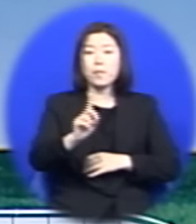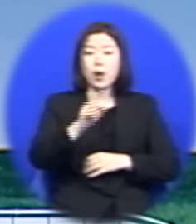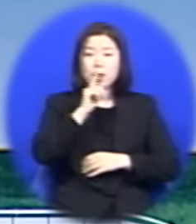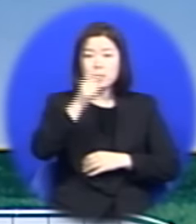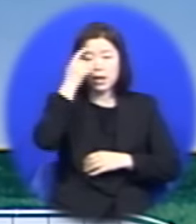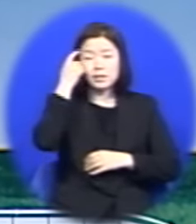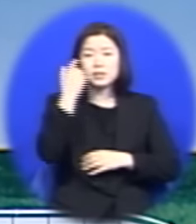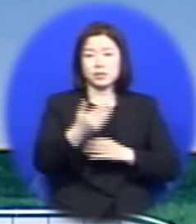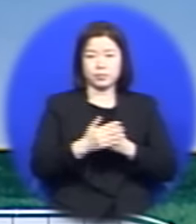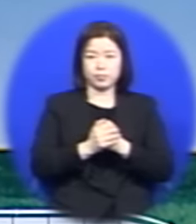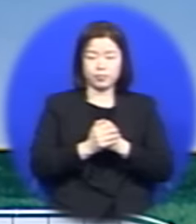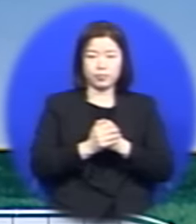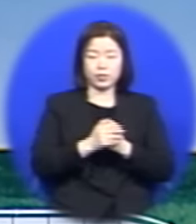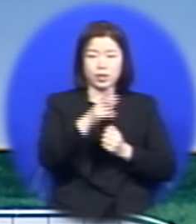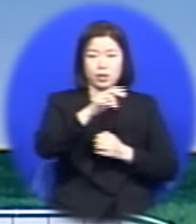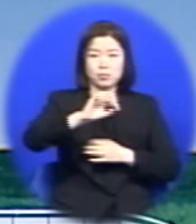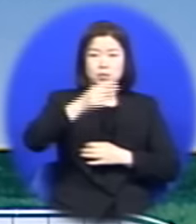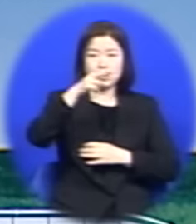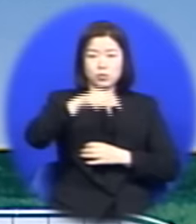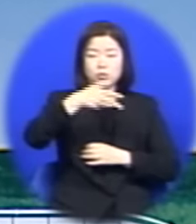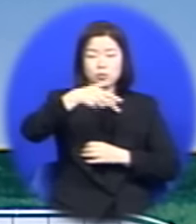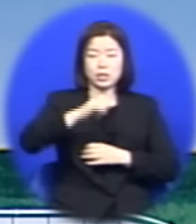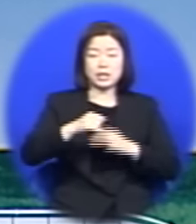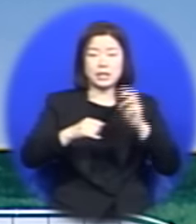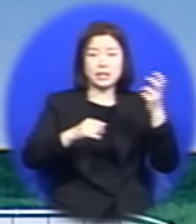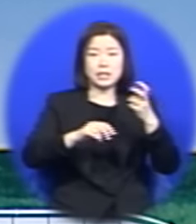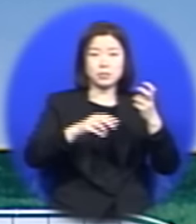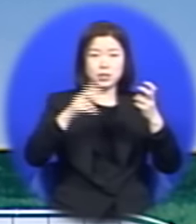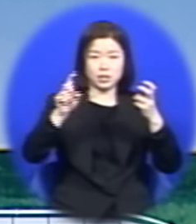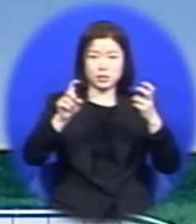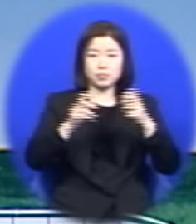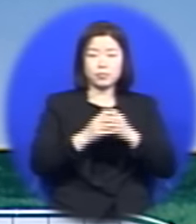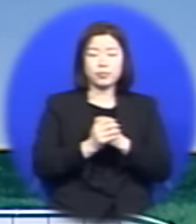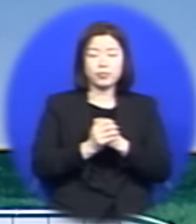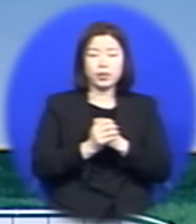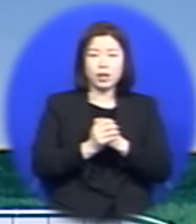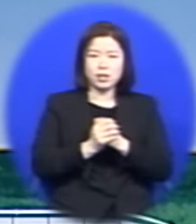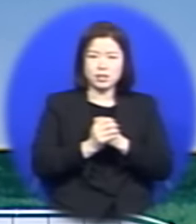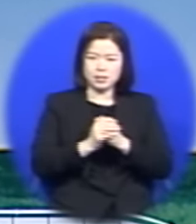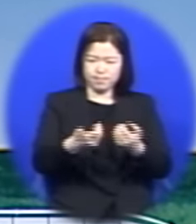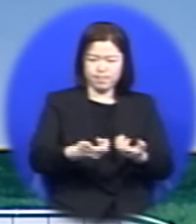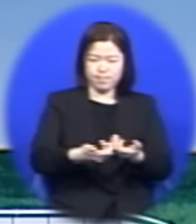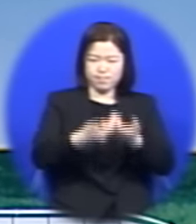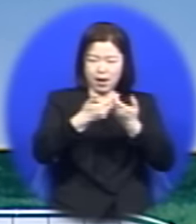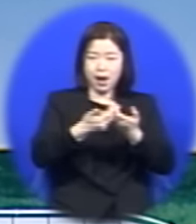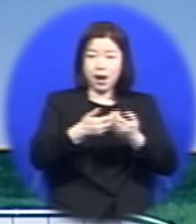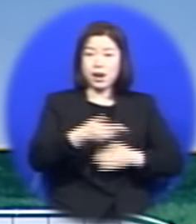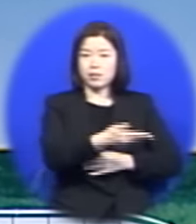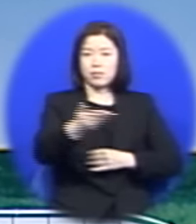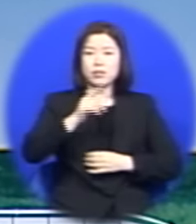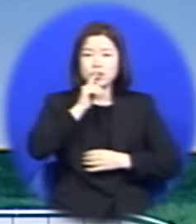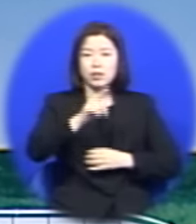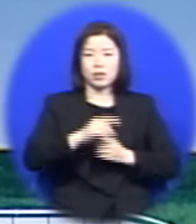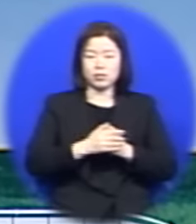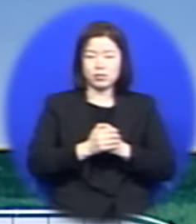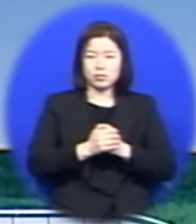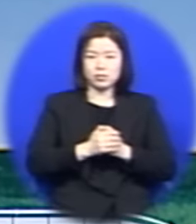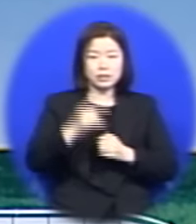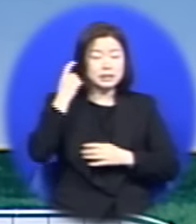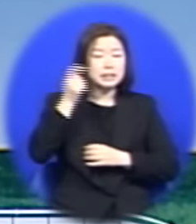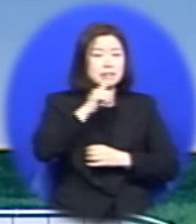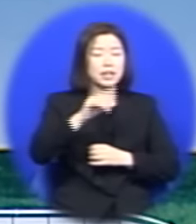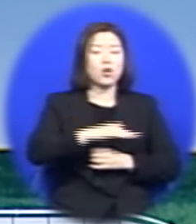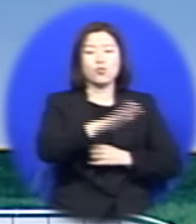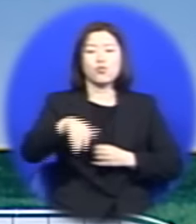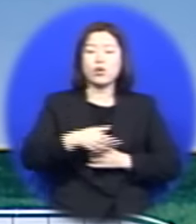아십니까? 민수기 20장 10절에 이렇게 말했습니다. 반역한 너희여, 들으라. 우리가 너희를